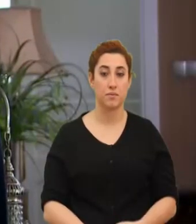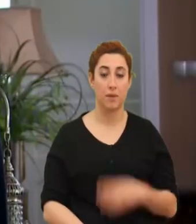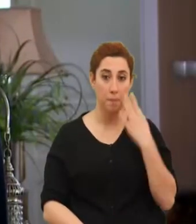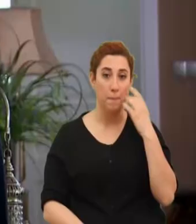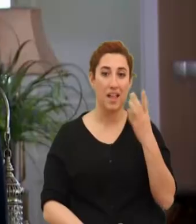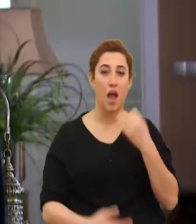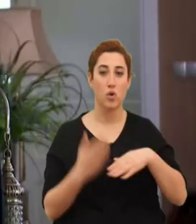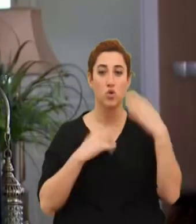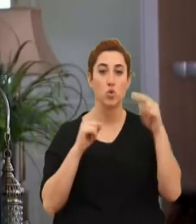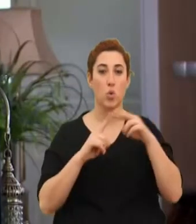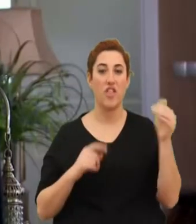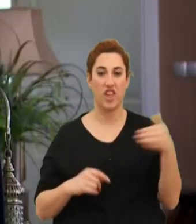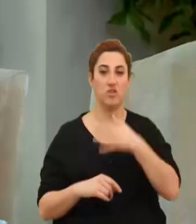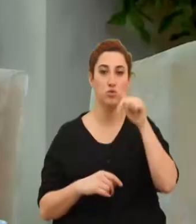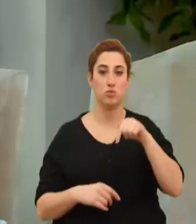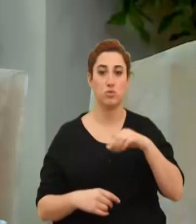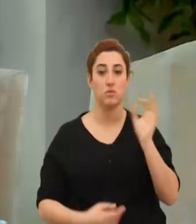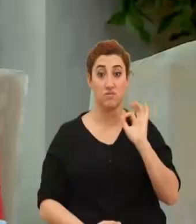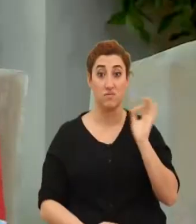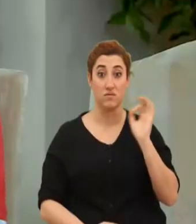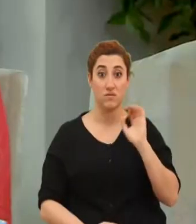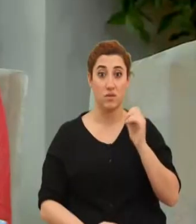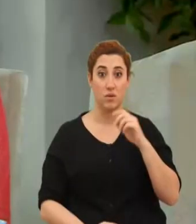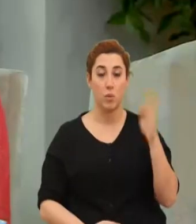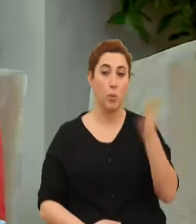Belli ki az önce Nurhan geçmiş buradan.